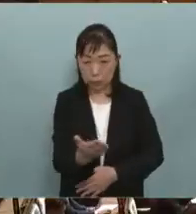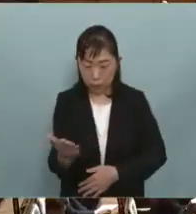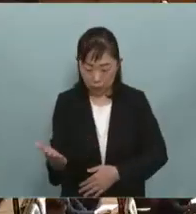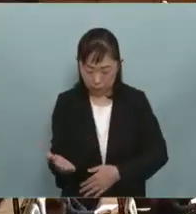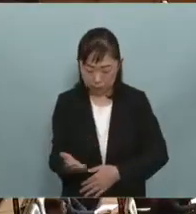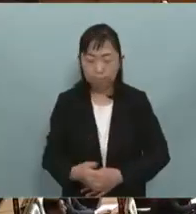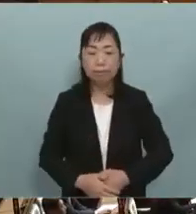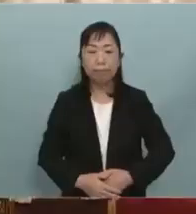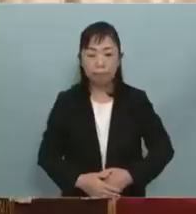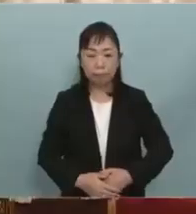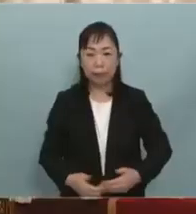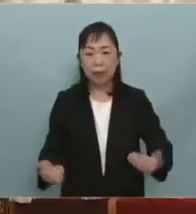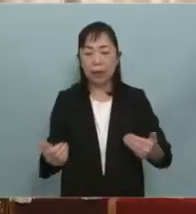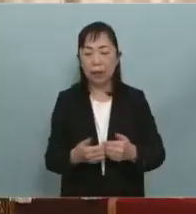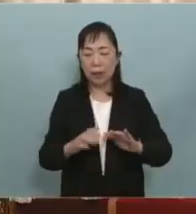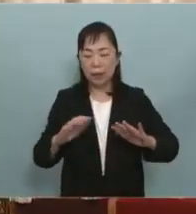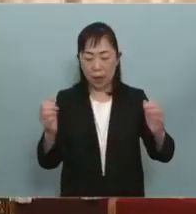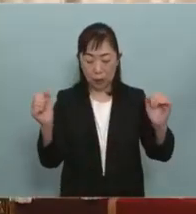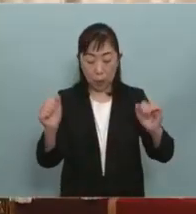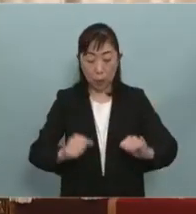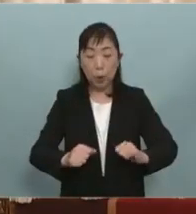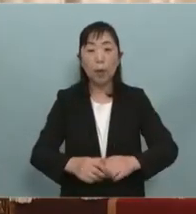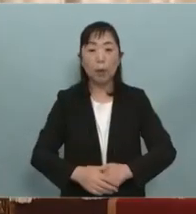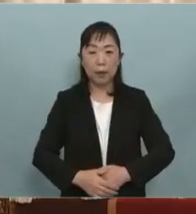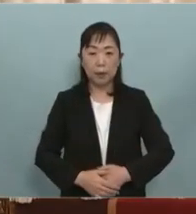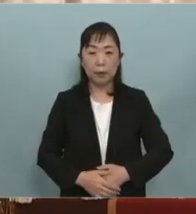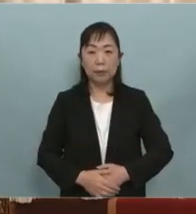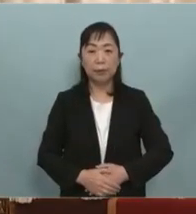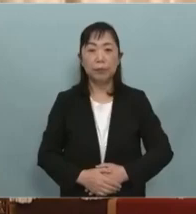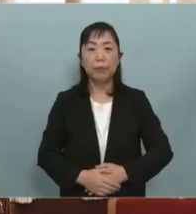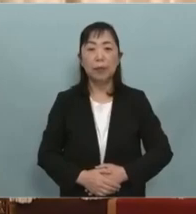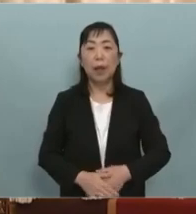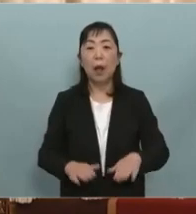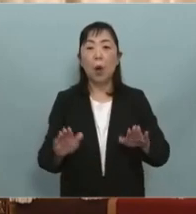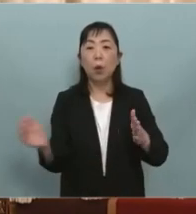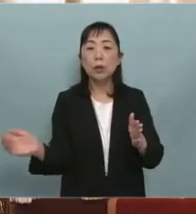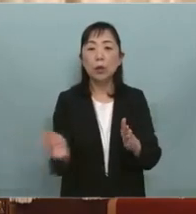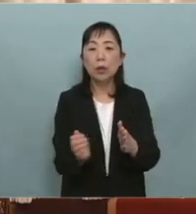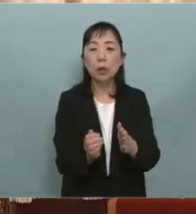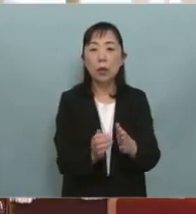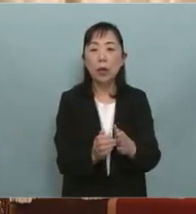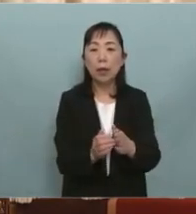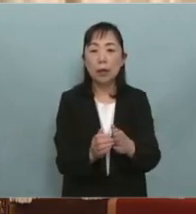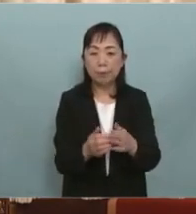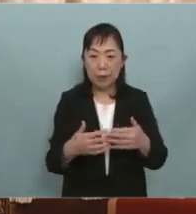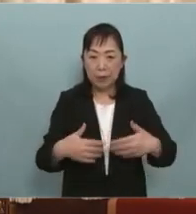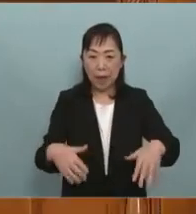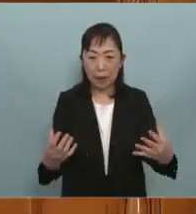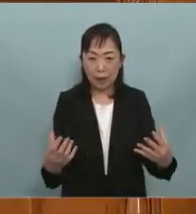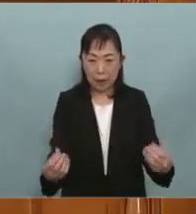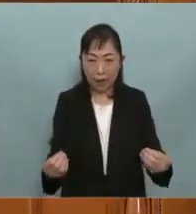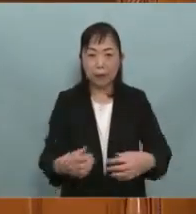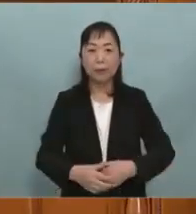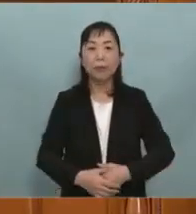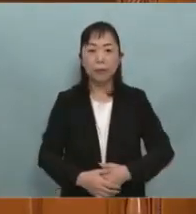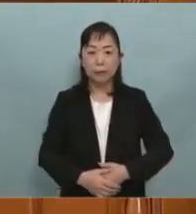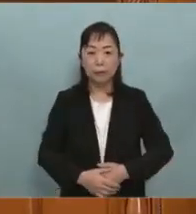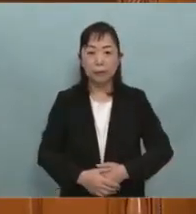かご異議ないと認めます本日はこれにて参加いたします